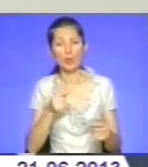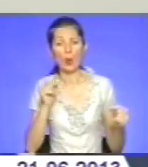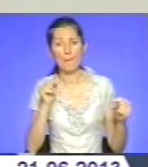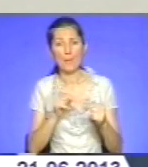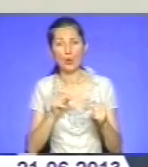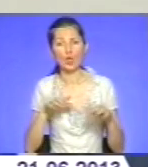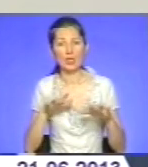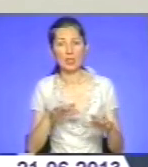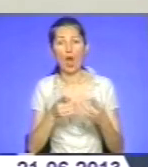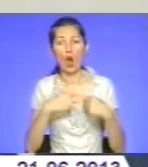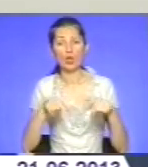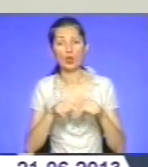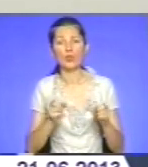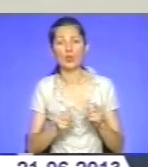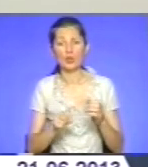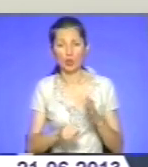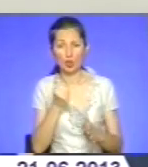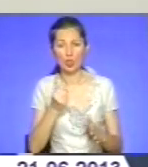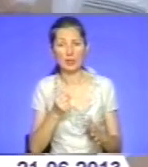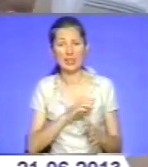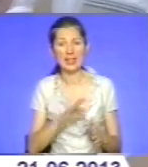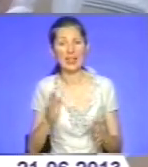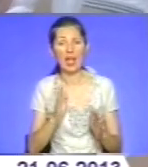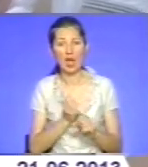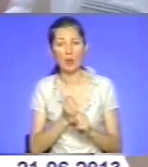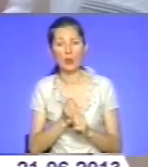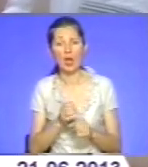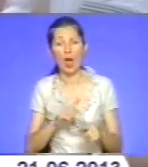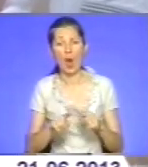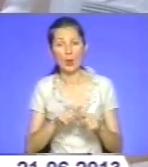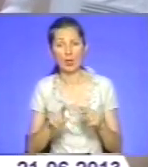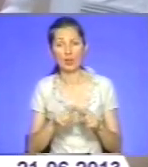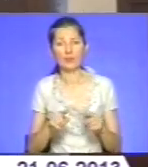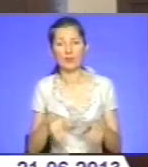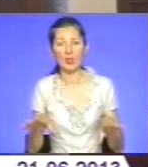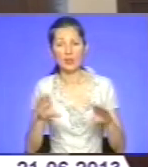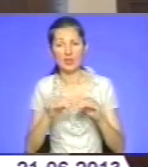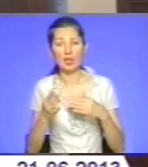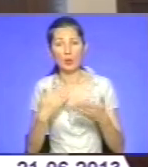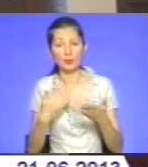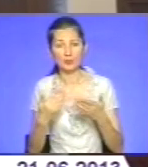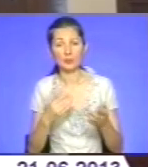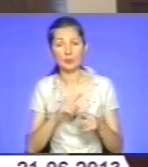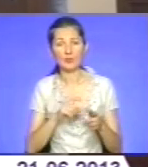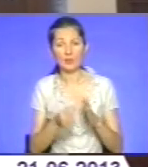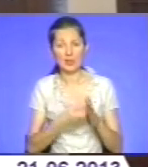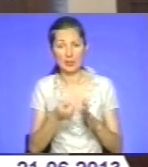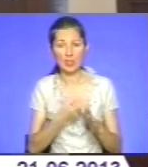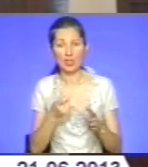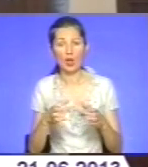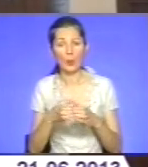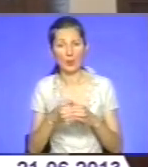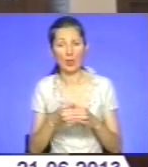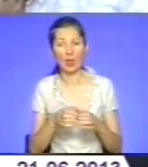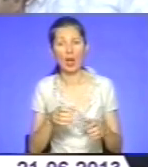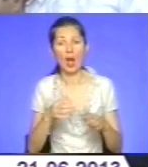злочинності. Не в повній мірі налагоджено ефективну взаємодію слідчих з оперативними підрозділами. Актуальною проблемою діяльності органів внутрішніх